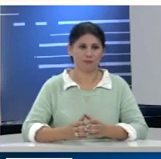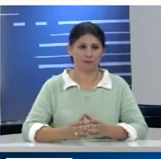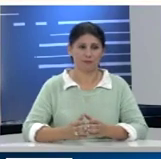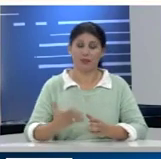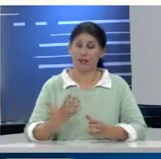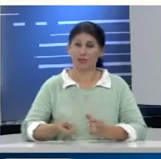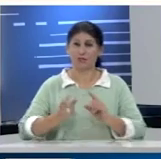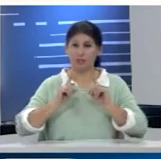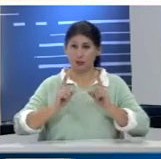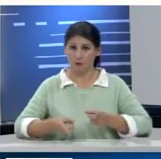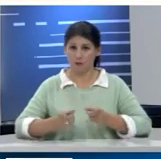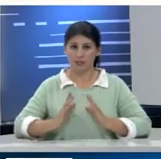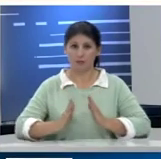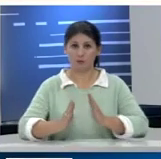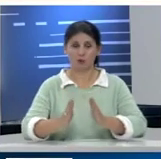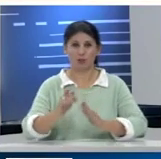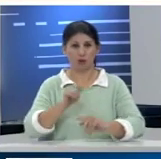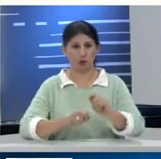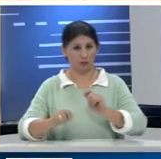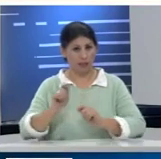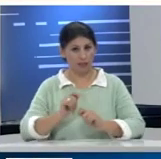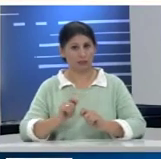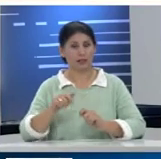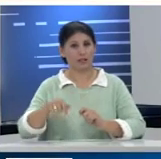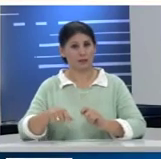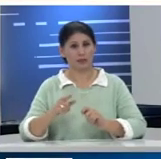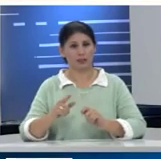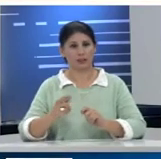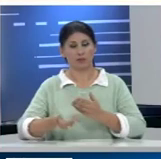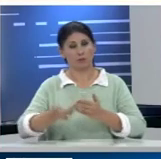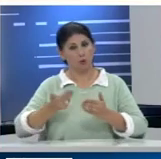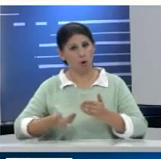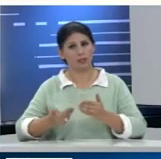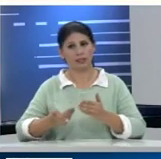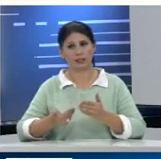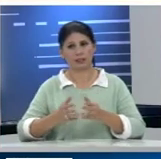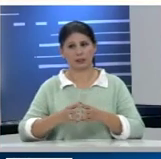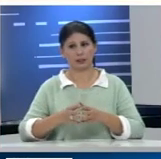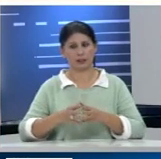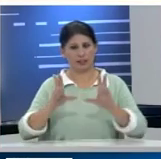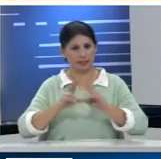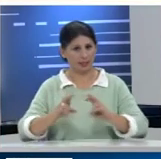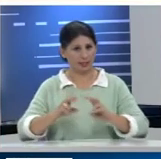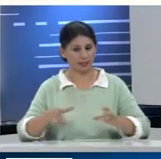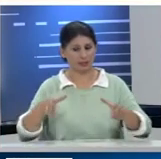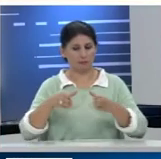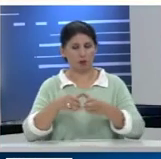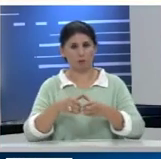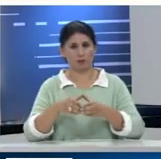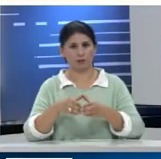παίρνοντας αυτή την απόφαση να προχωρήσετε στη σύσταση αυτής της προκαταρκτικής εξέτασης